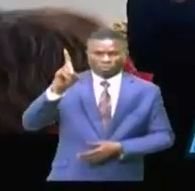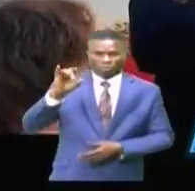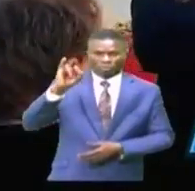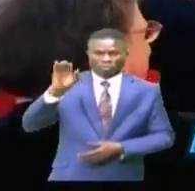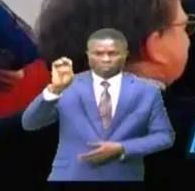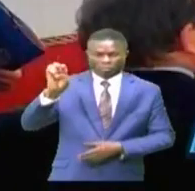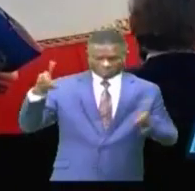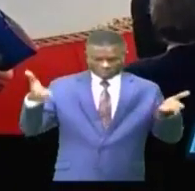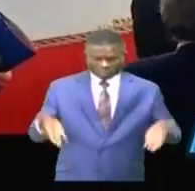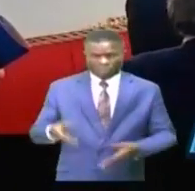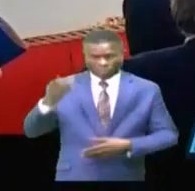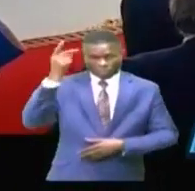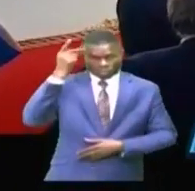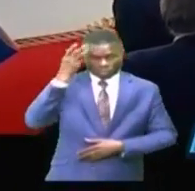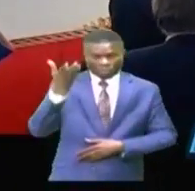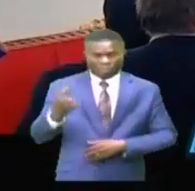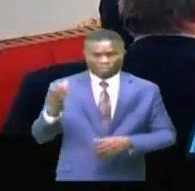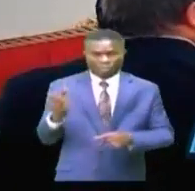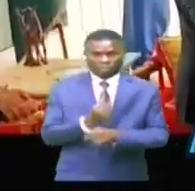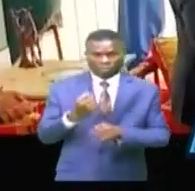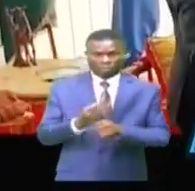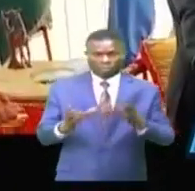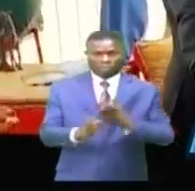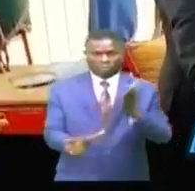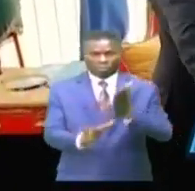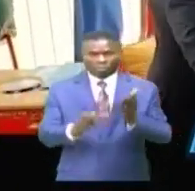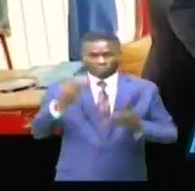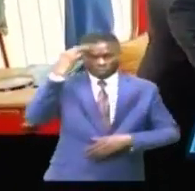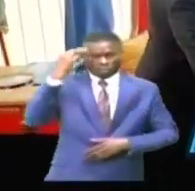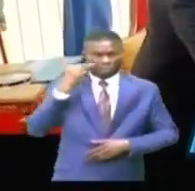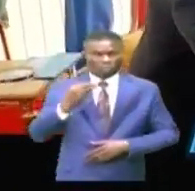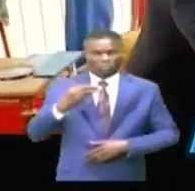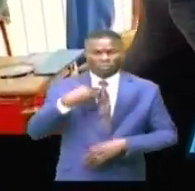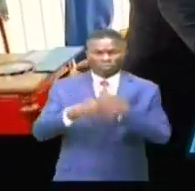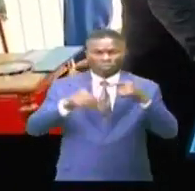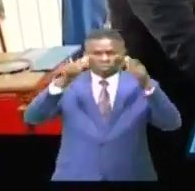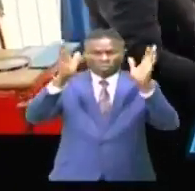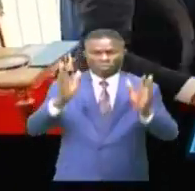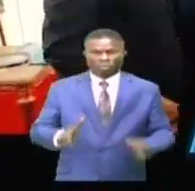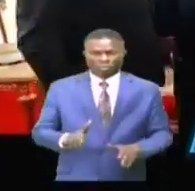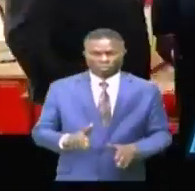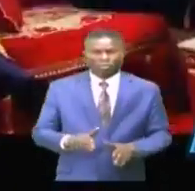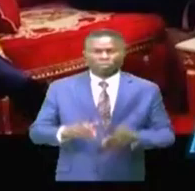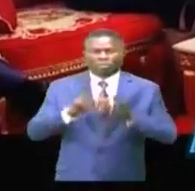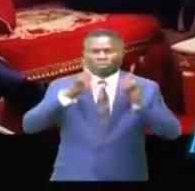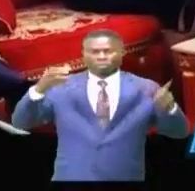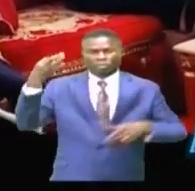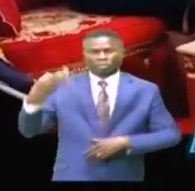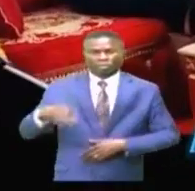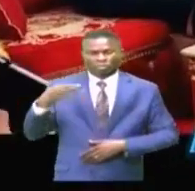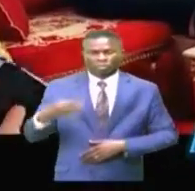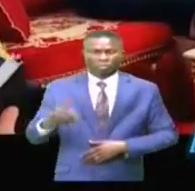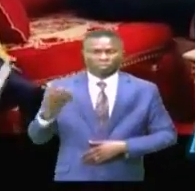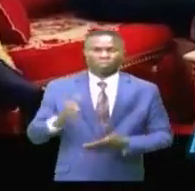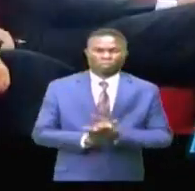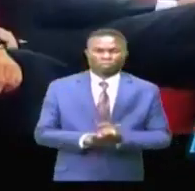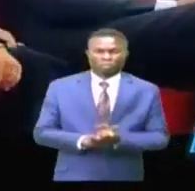en visite de travail avec le vice premier ministre ministre des Affaires étrangères et francophonie Christophe